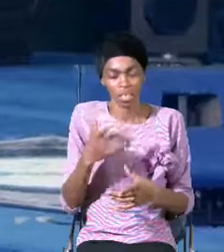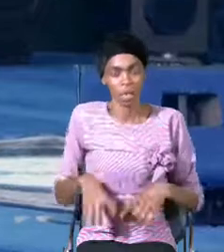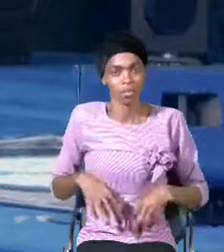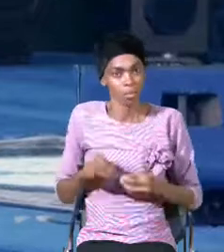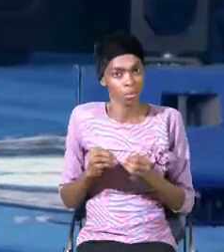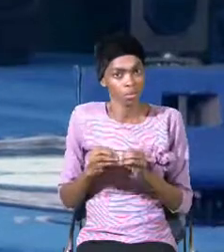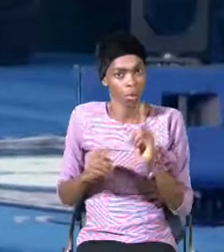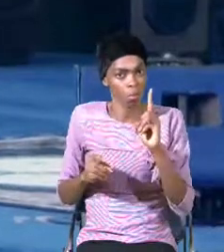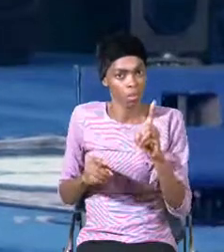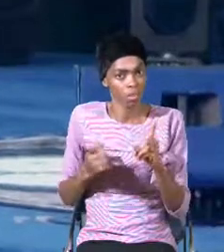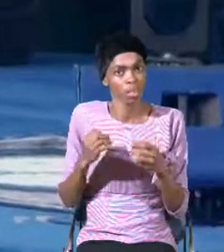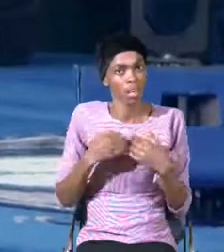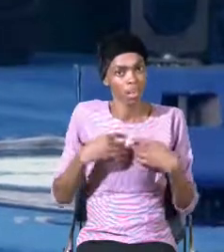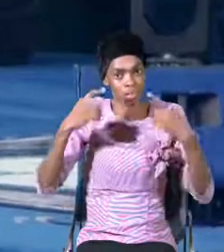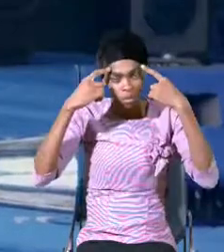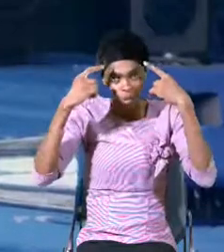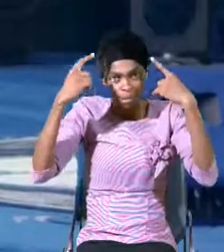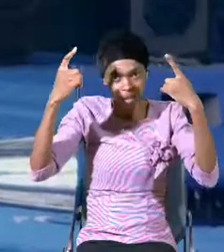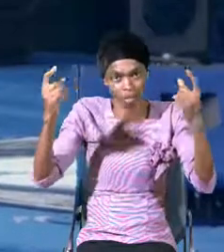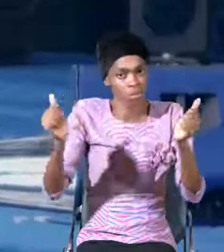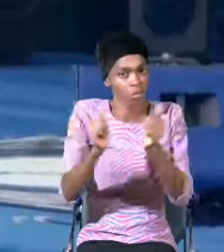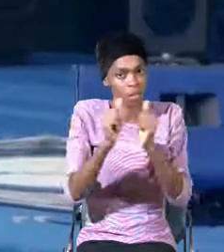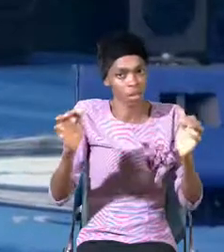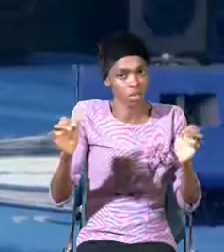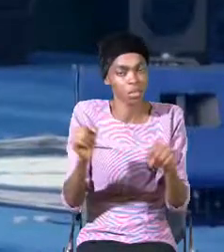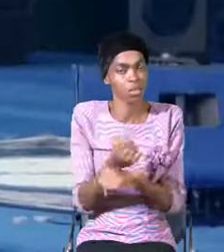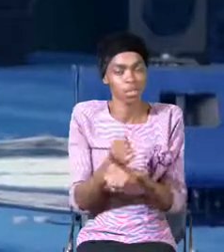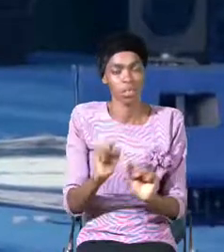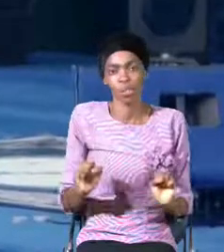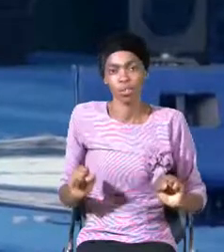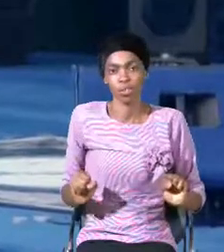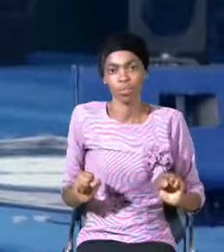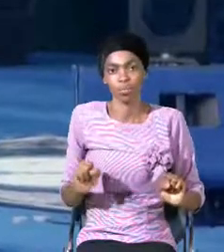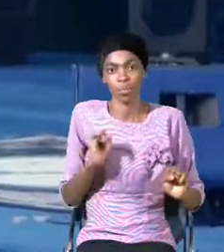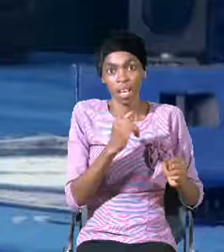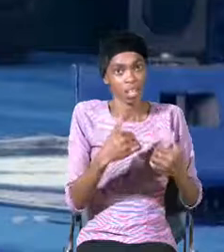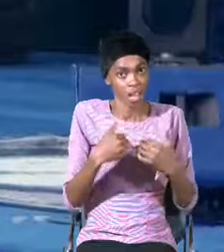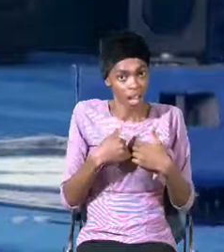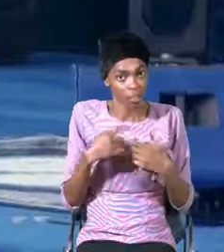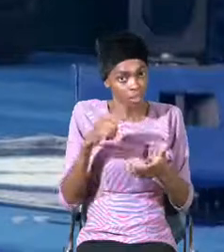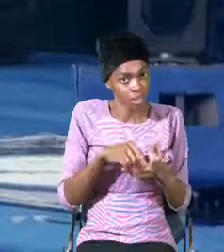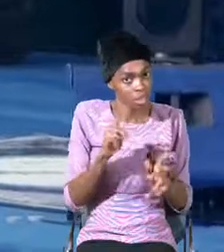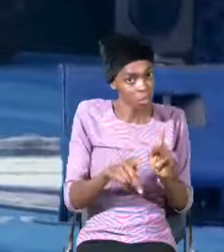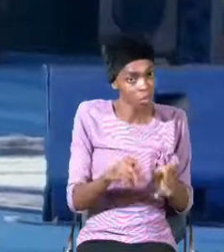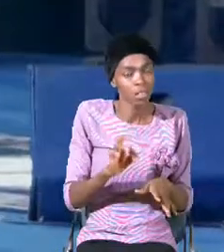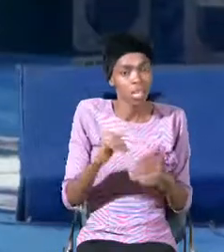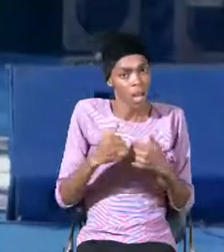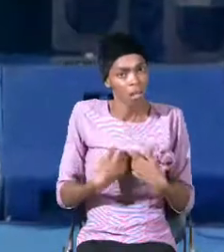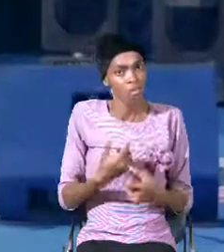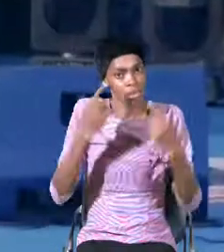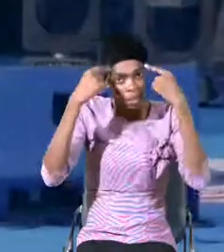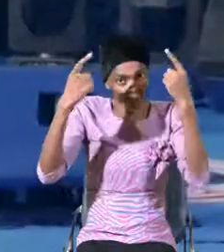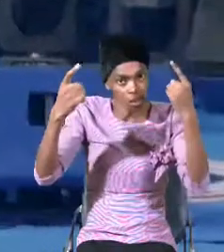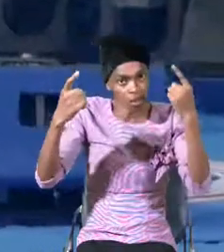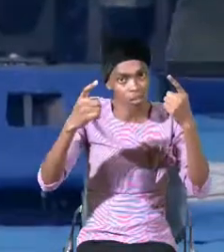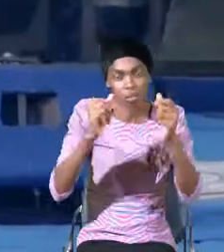premièrement? Ils ont le succès sans le salut. Le succès sans le salut. Il semble